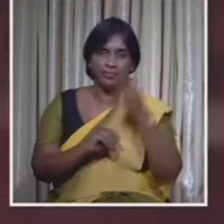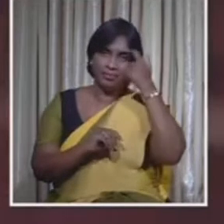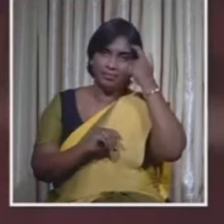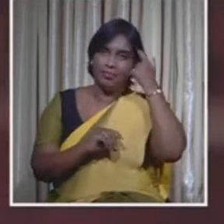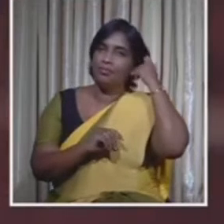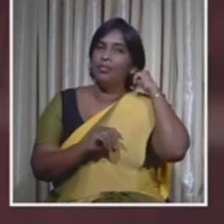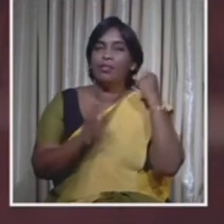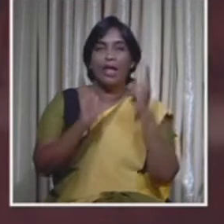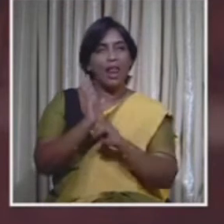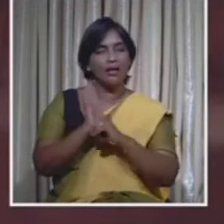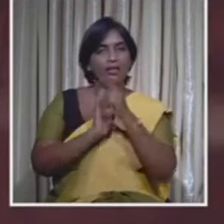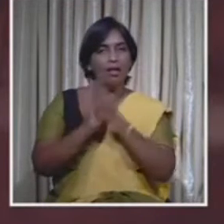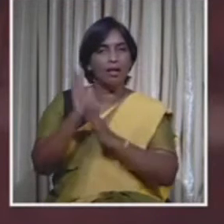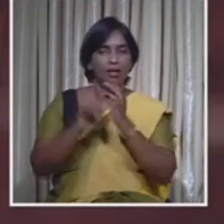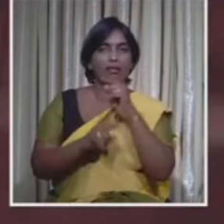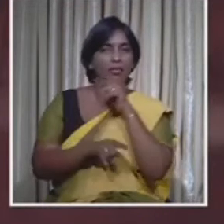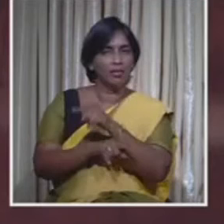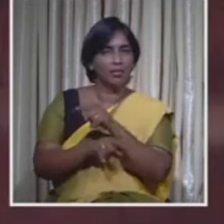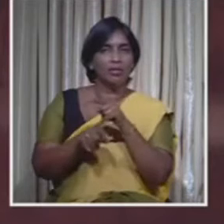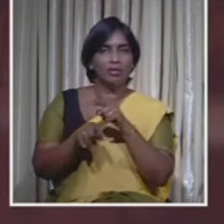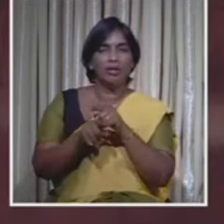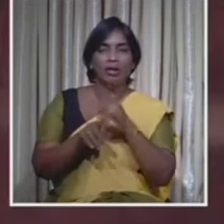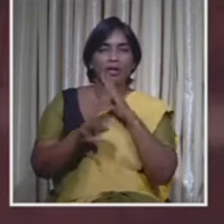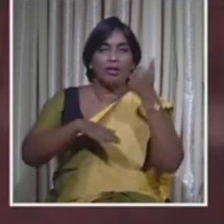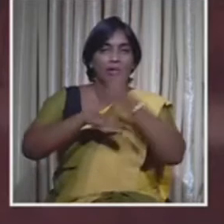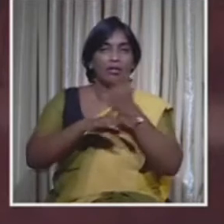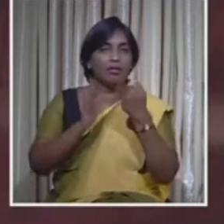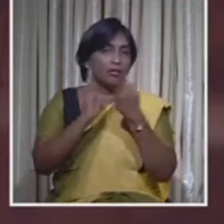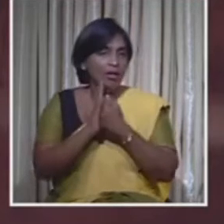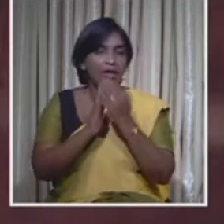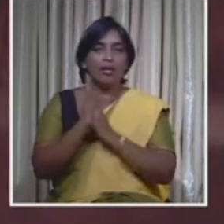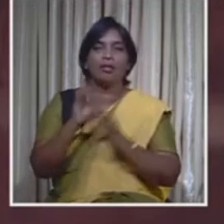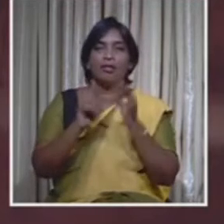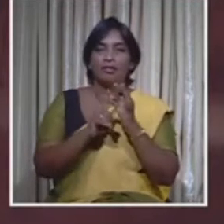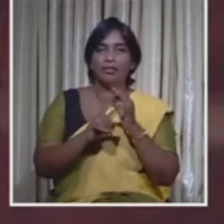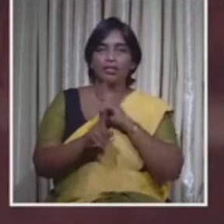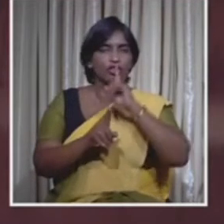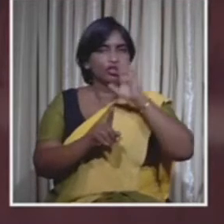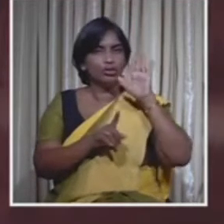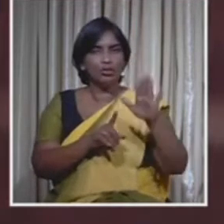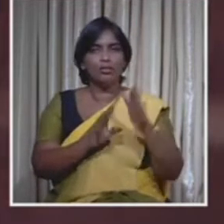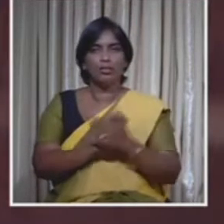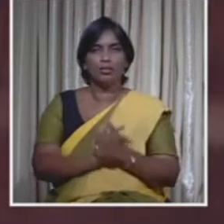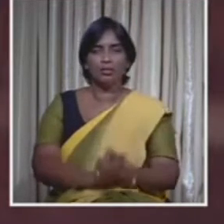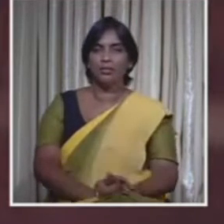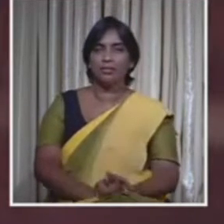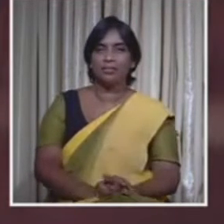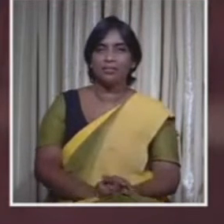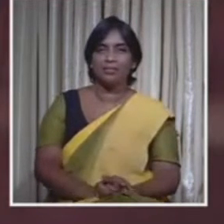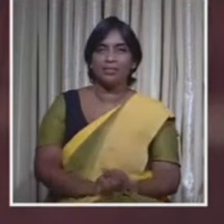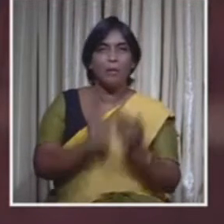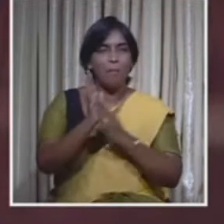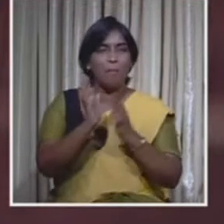මේ කිරියල් ඇමතුමාගේ ගෝණ නම් මුලසුන ආරුද වගේ මහත්තුමනි පයින්වඩ පයින්වඩ පයින්වඩ මනුෂ්‍ය